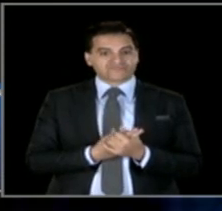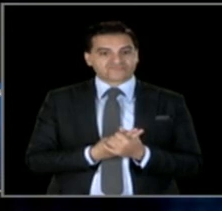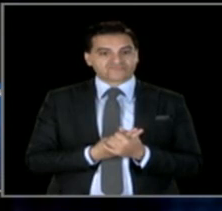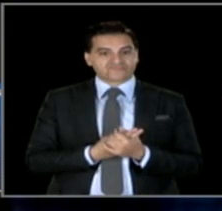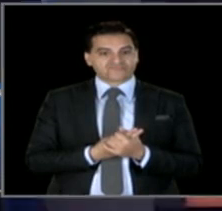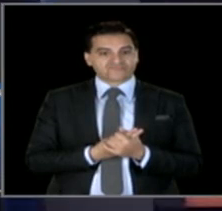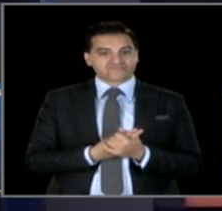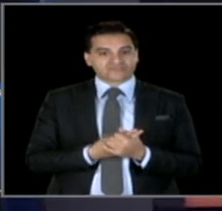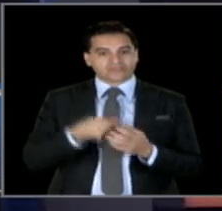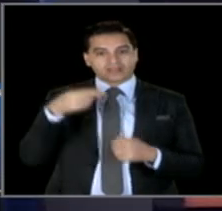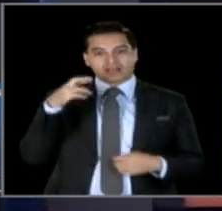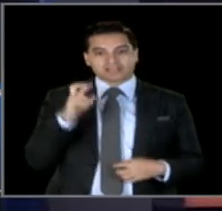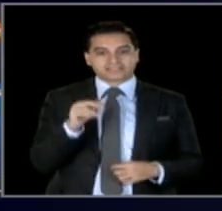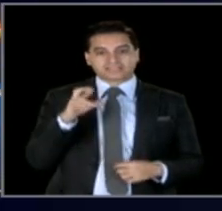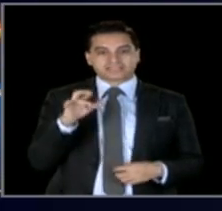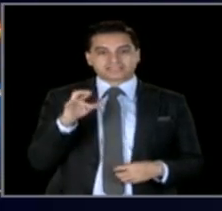رحمة. عزيز شفعي.